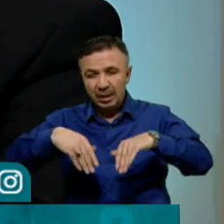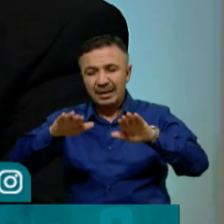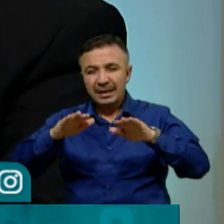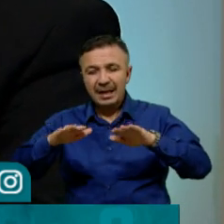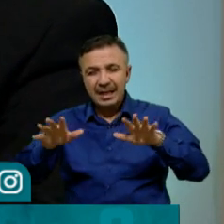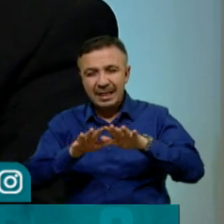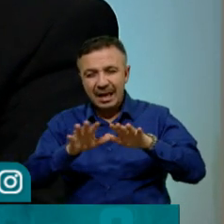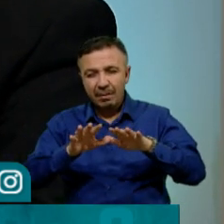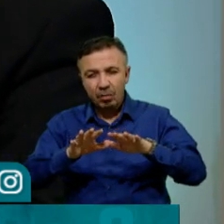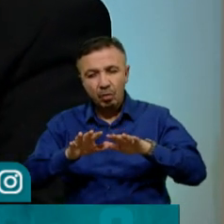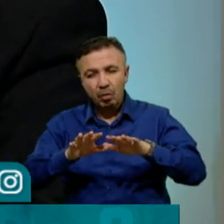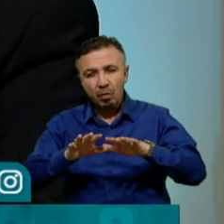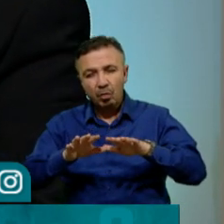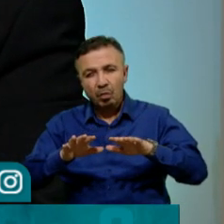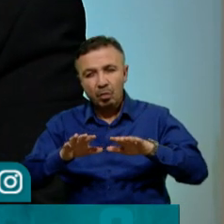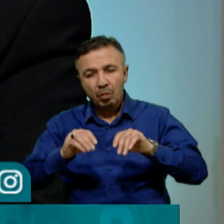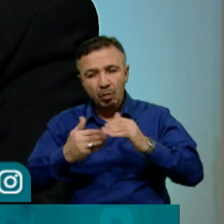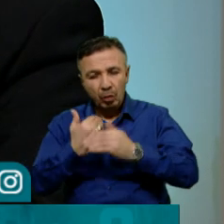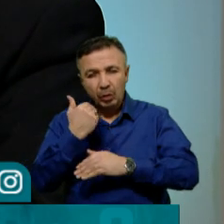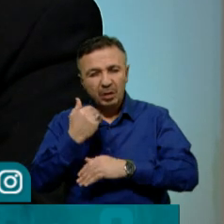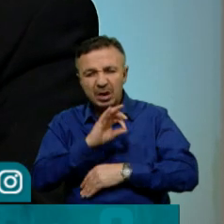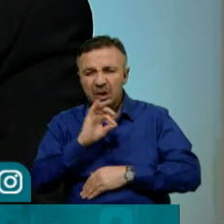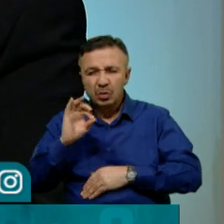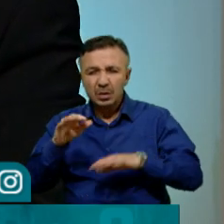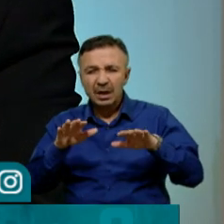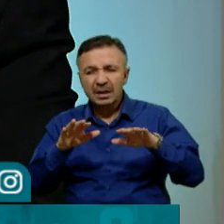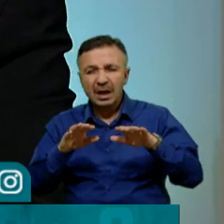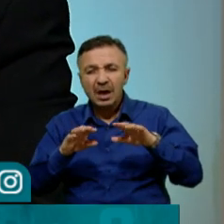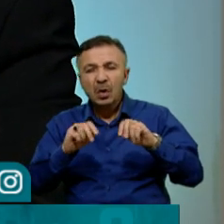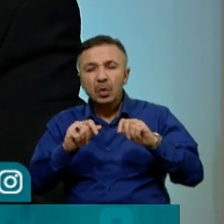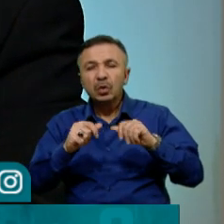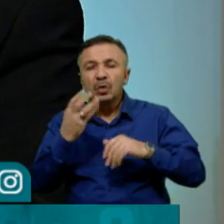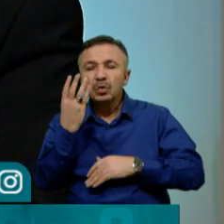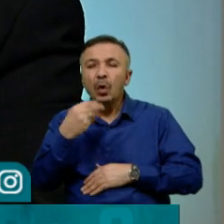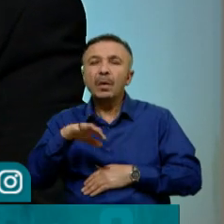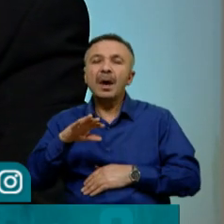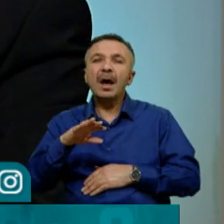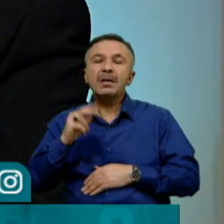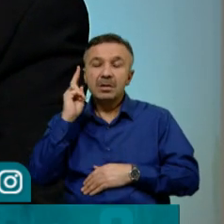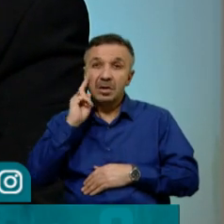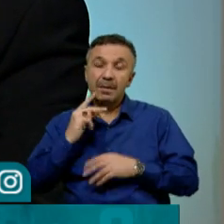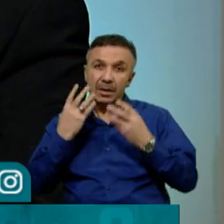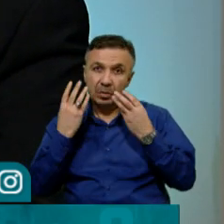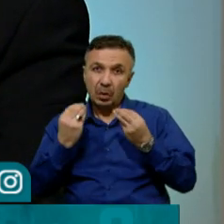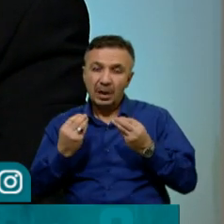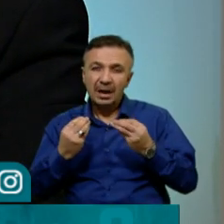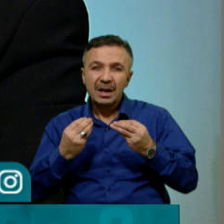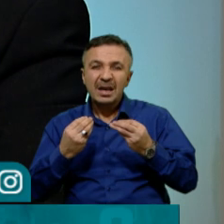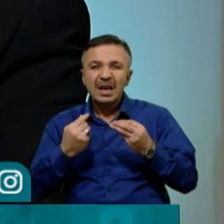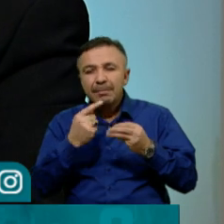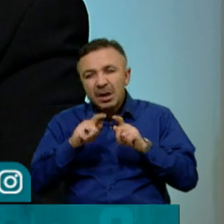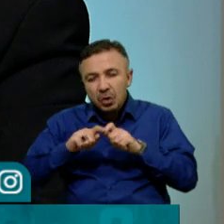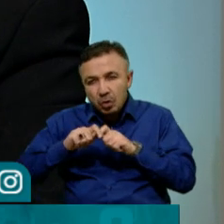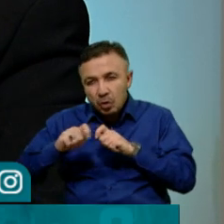ama hiç üzerinde toz bulunmayan tertemiz olan bir